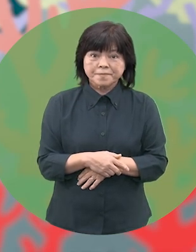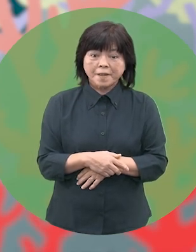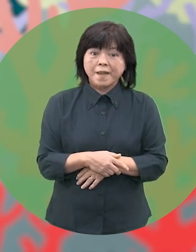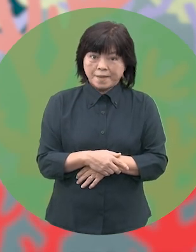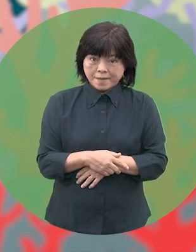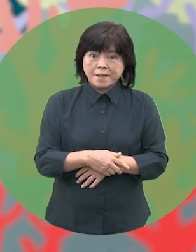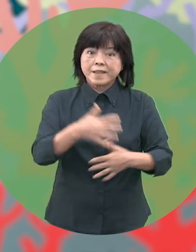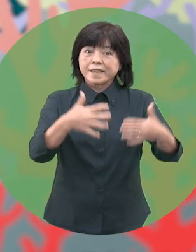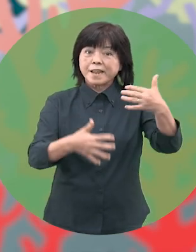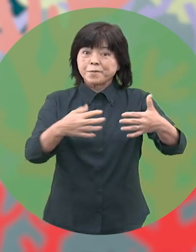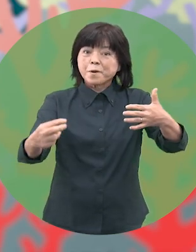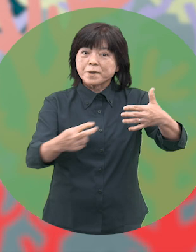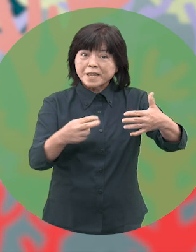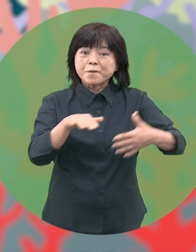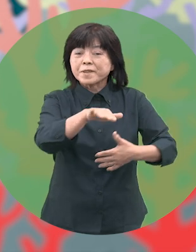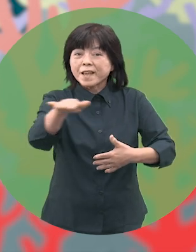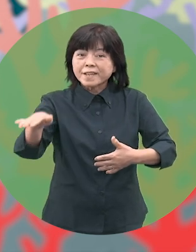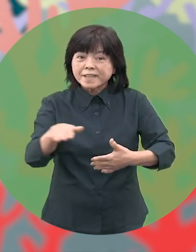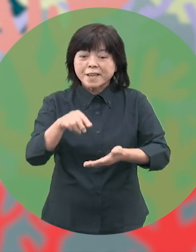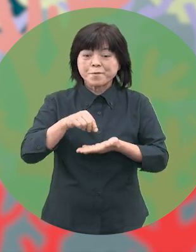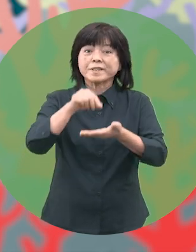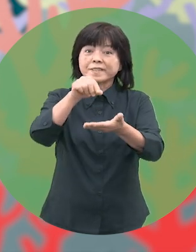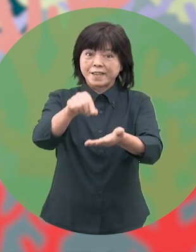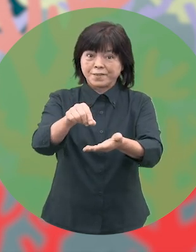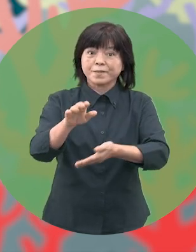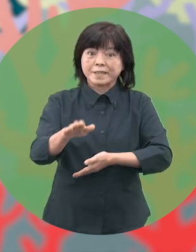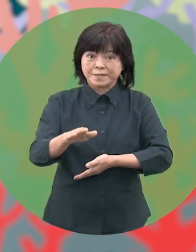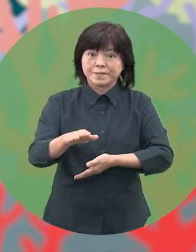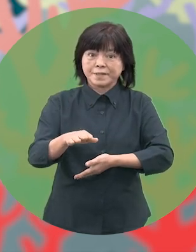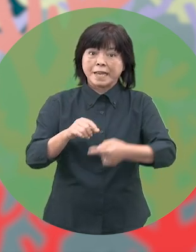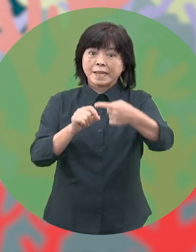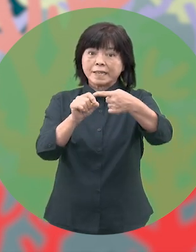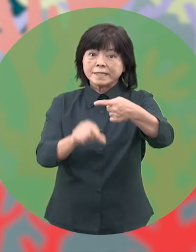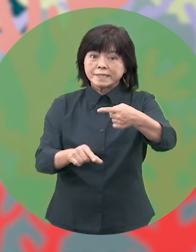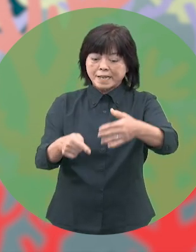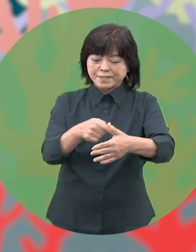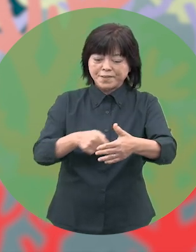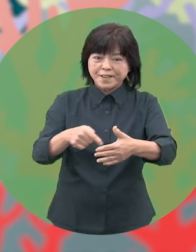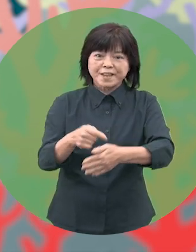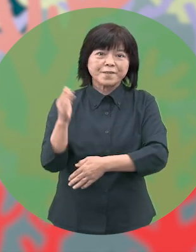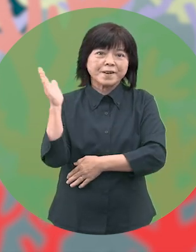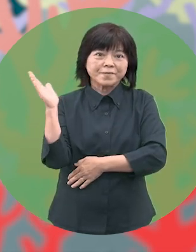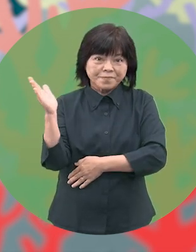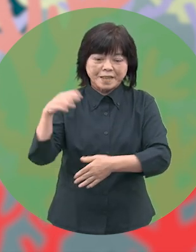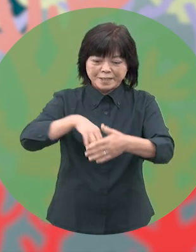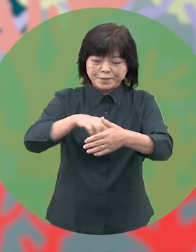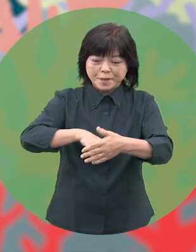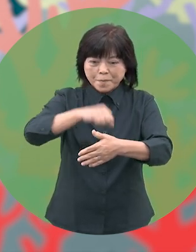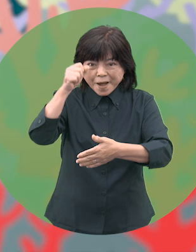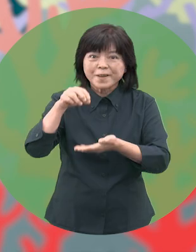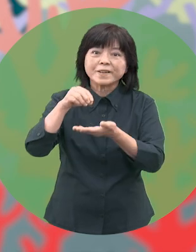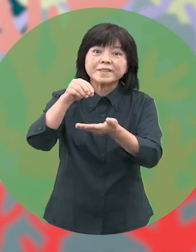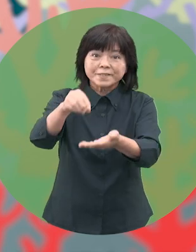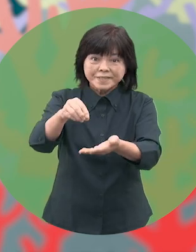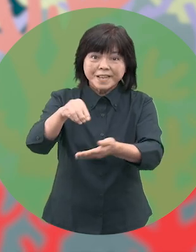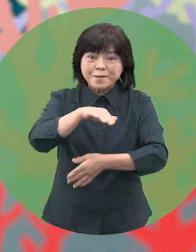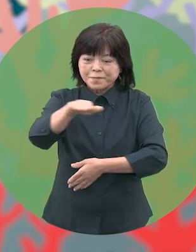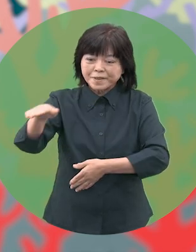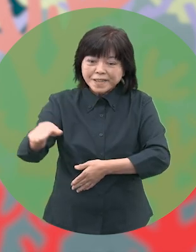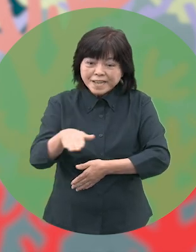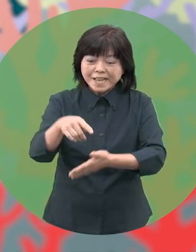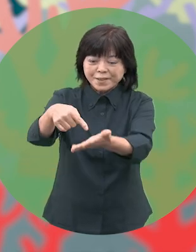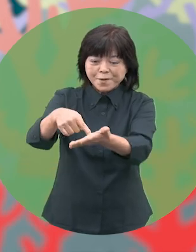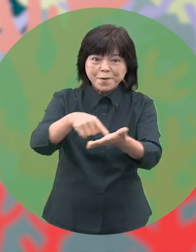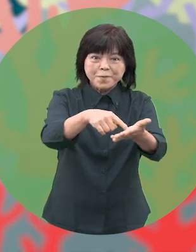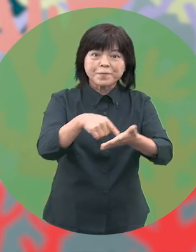ここで視聴者プレゼントのお知らせです。今月はこちらの商品を抽選でプレゼントします。ふるってご応募ください